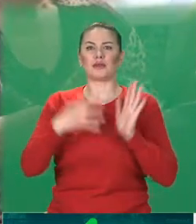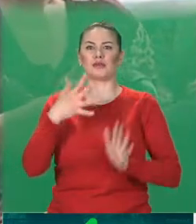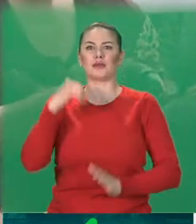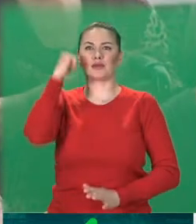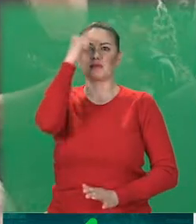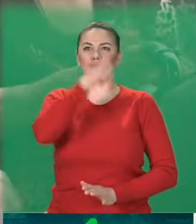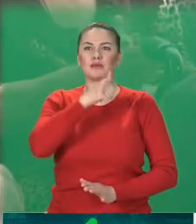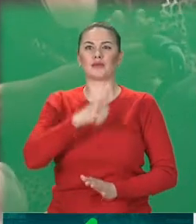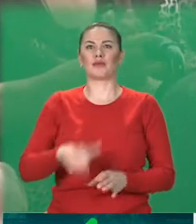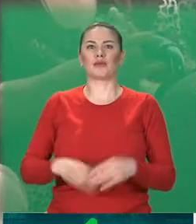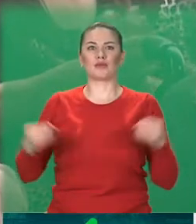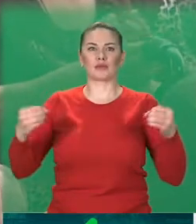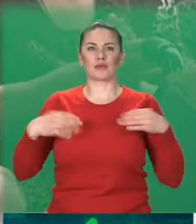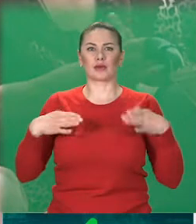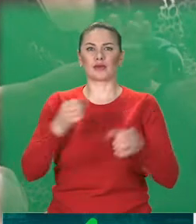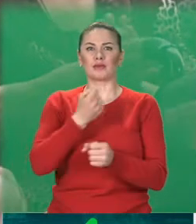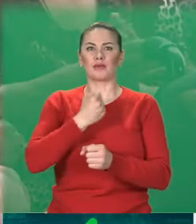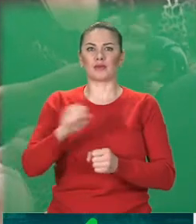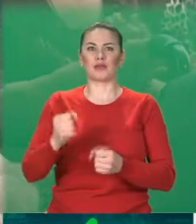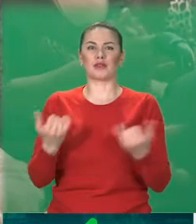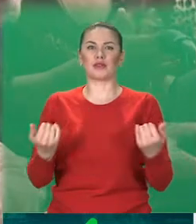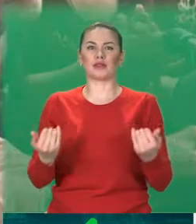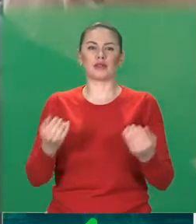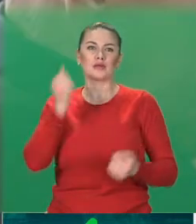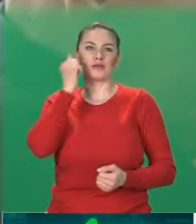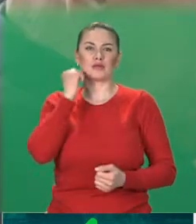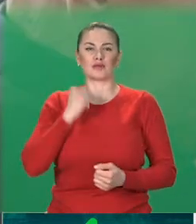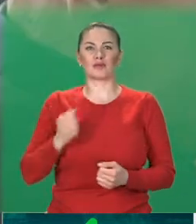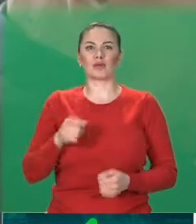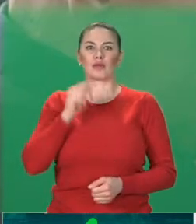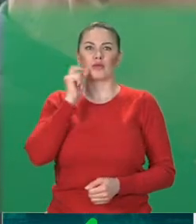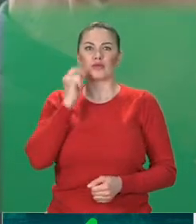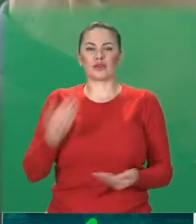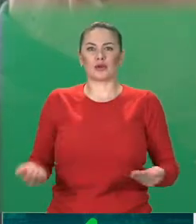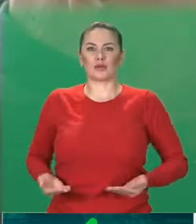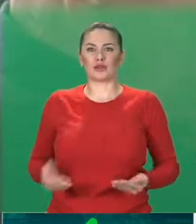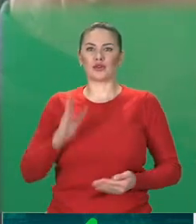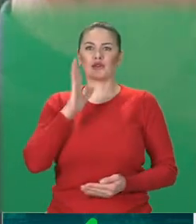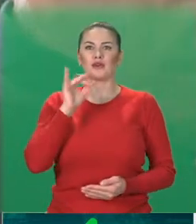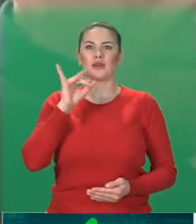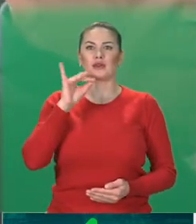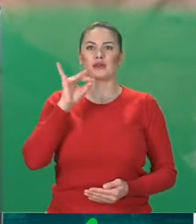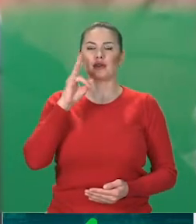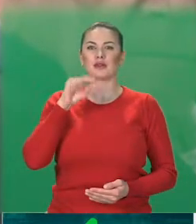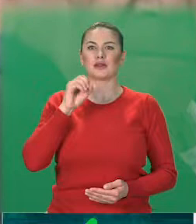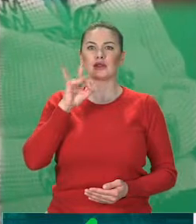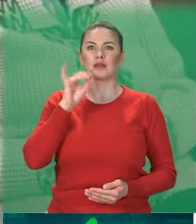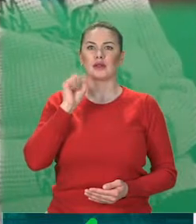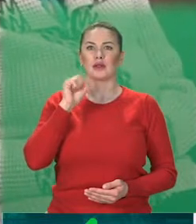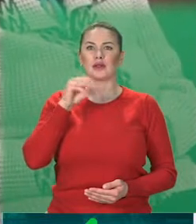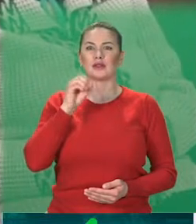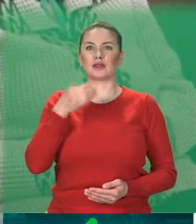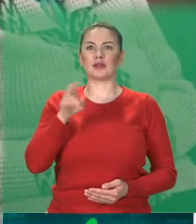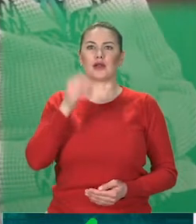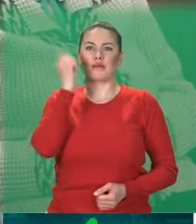проживает в Южно-Сахалинском доме-интернате для престарелых и инвалидов. 31 июля ему исполнится 98 лет. Еще в детстве у него